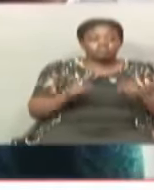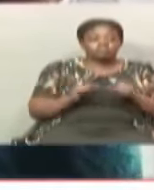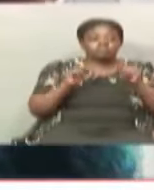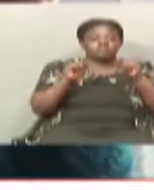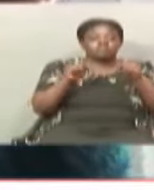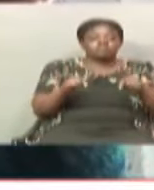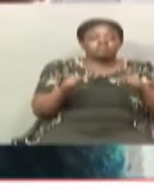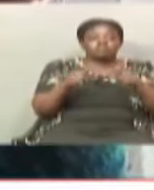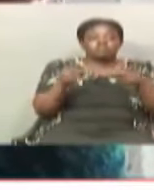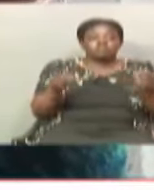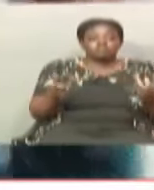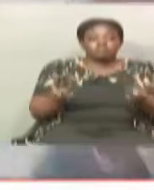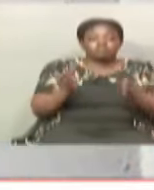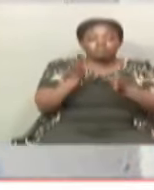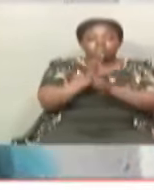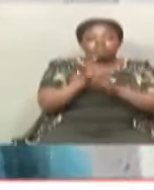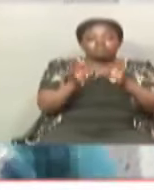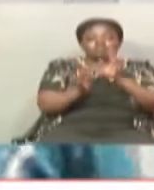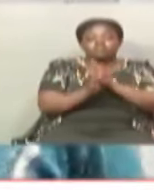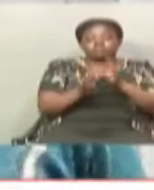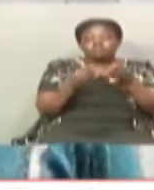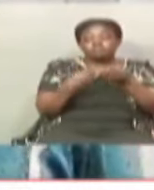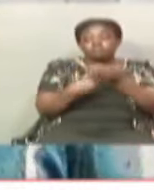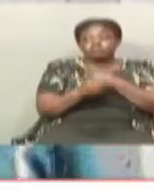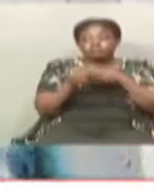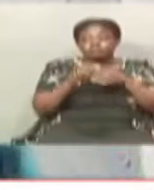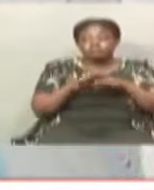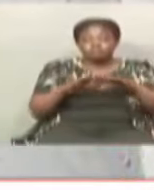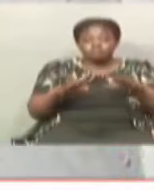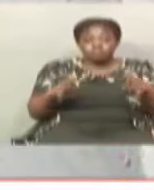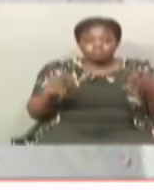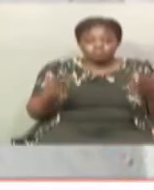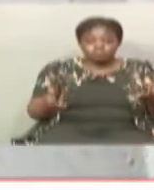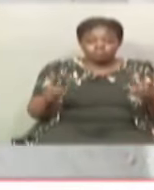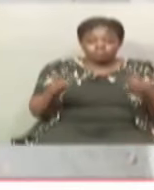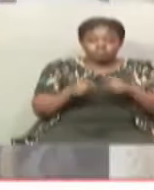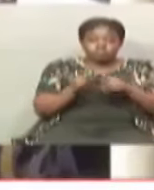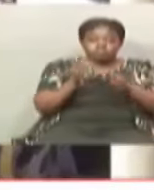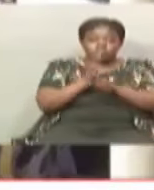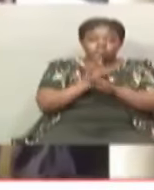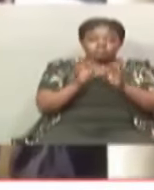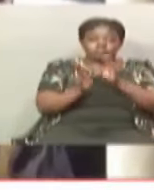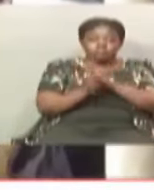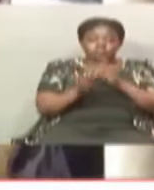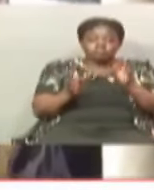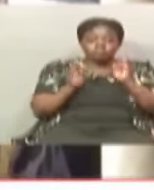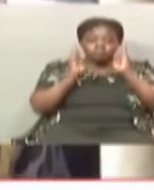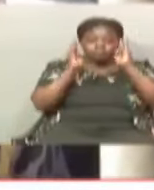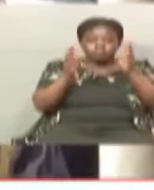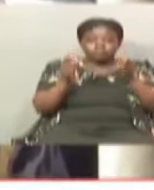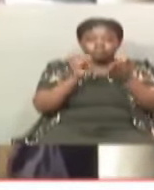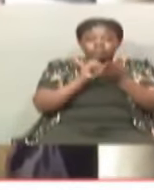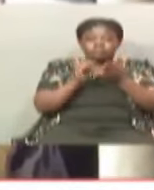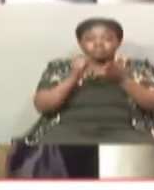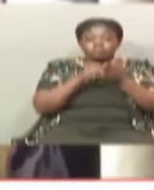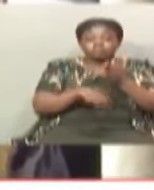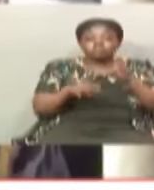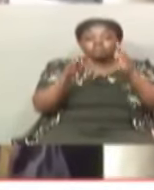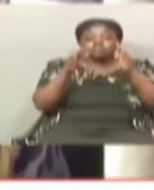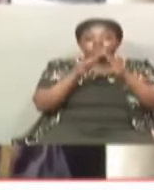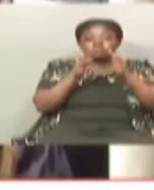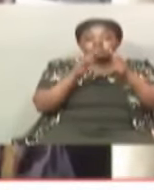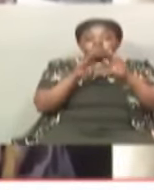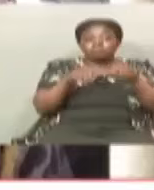w'asitula atunda eri ku kibanja n'ajja wano n'asitula. Ekiramu ekisomeddwa kiraga nti amaka omugenzi